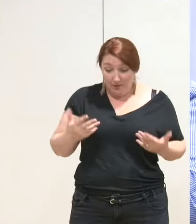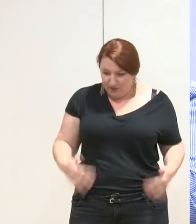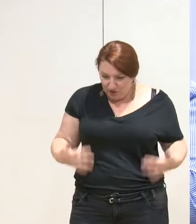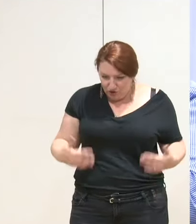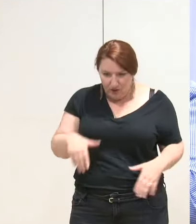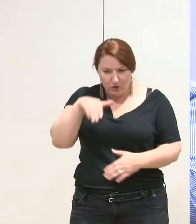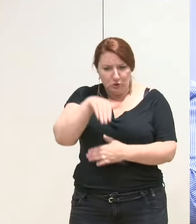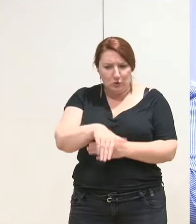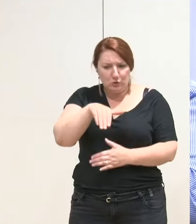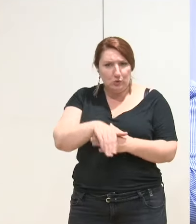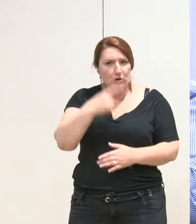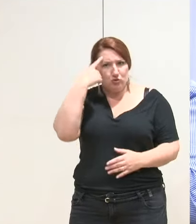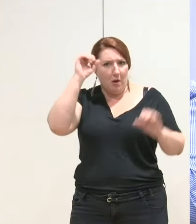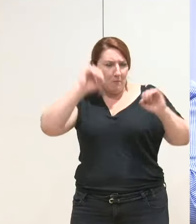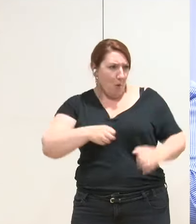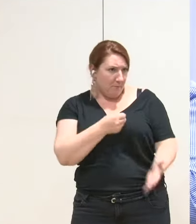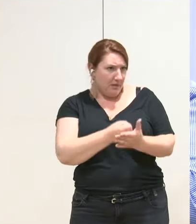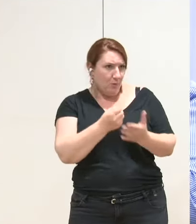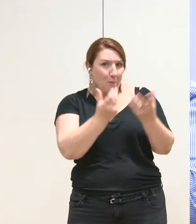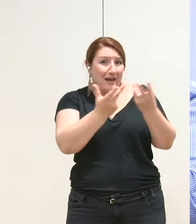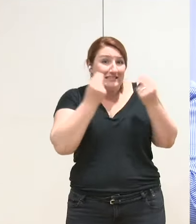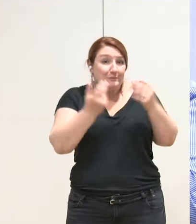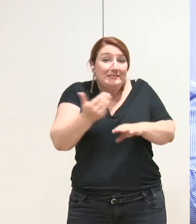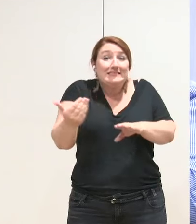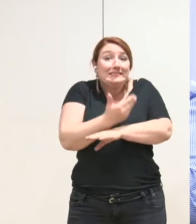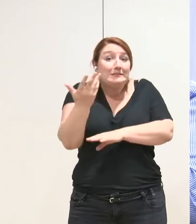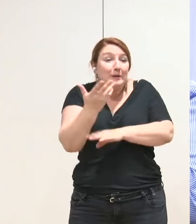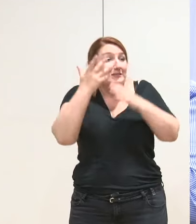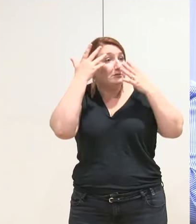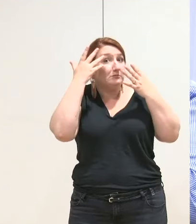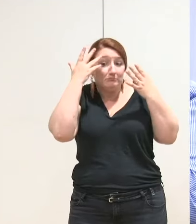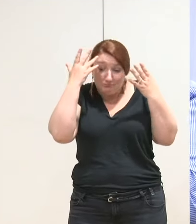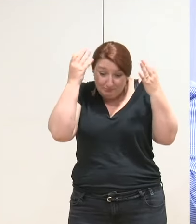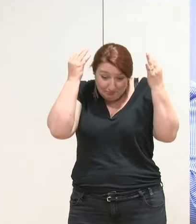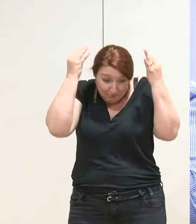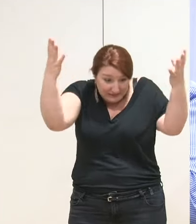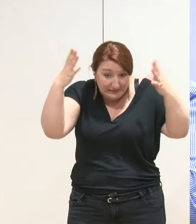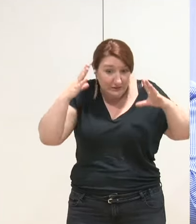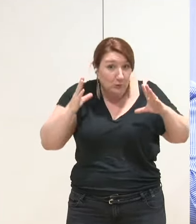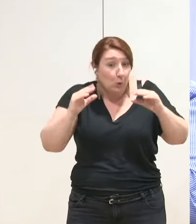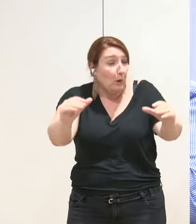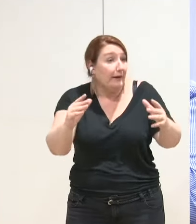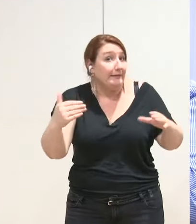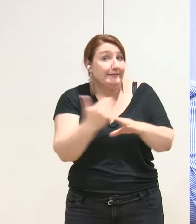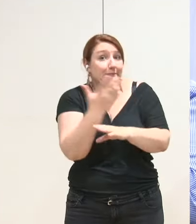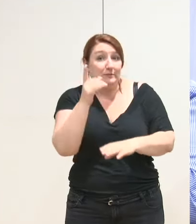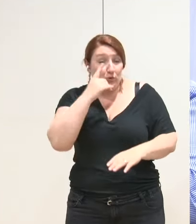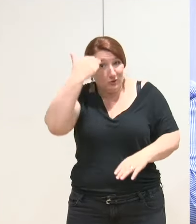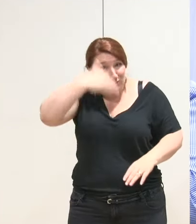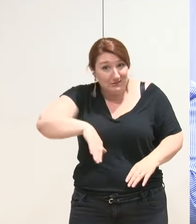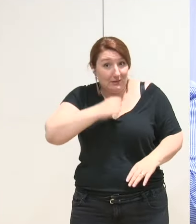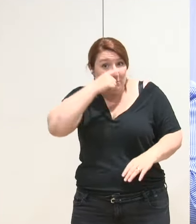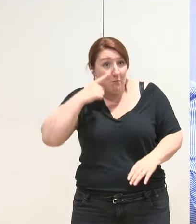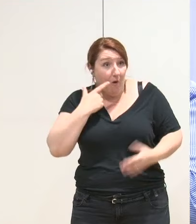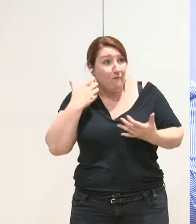qu'il est possible de nous expliquer ce qui s'est passé concrètement je sais qu'il y a des parents qui attendent des